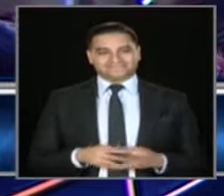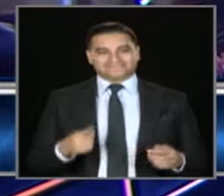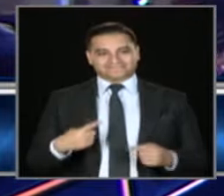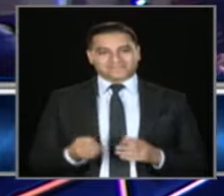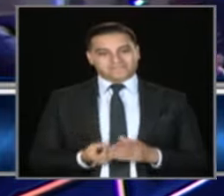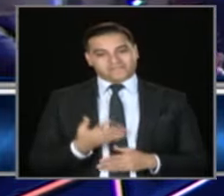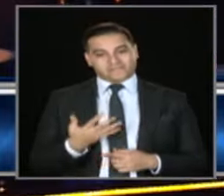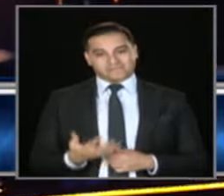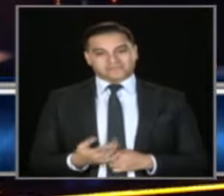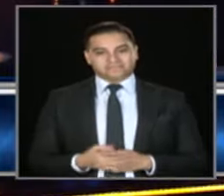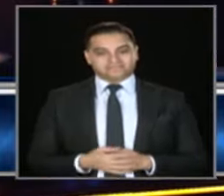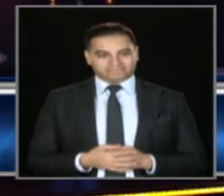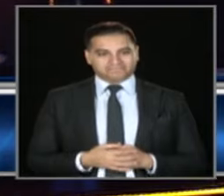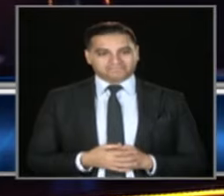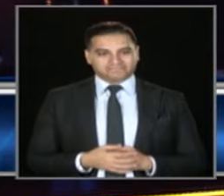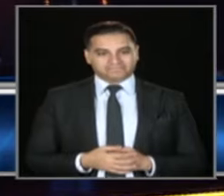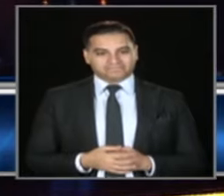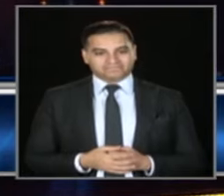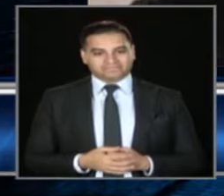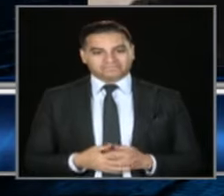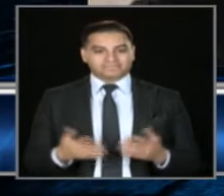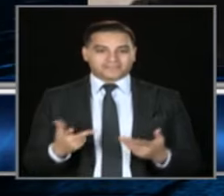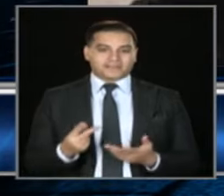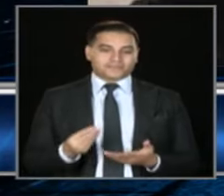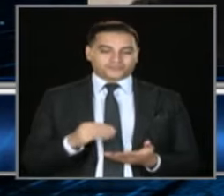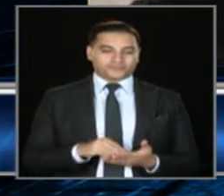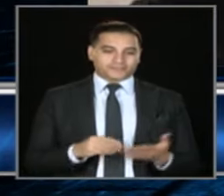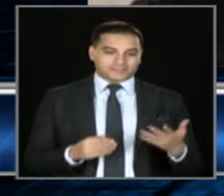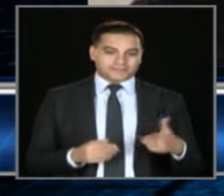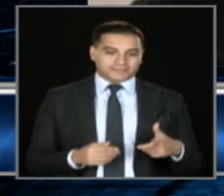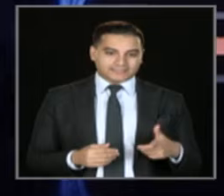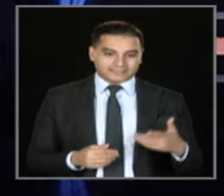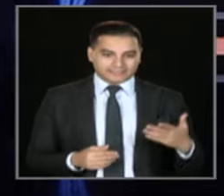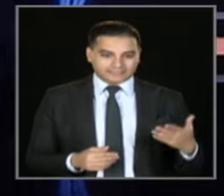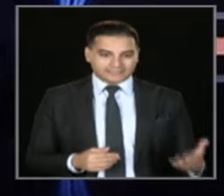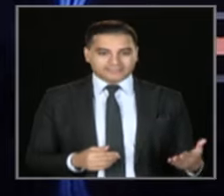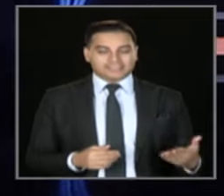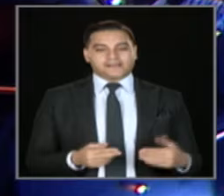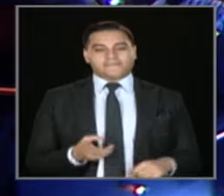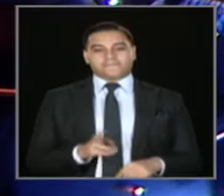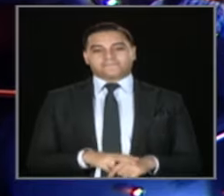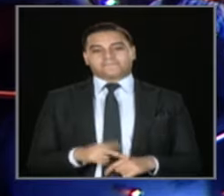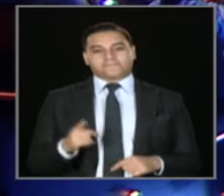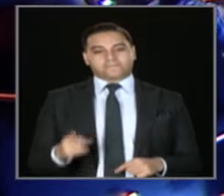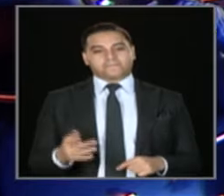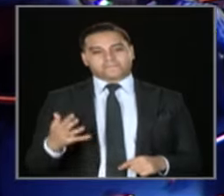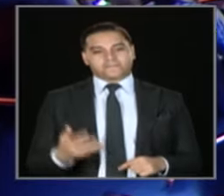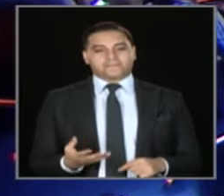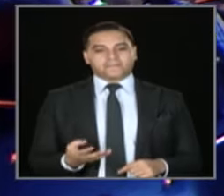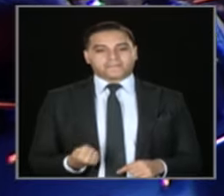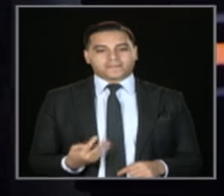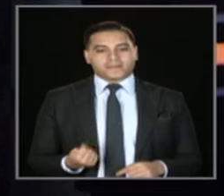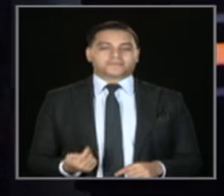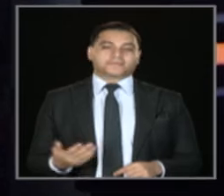مفاجأة من العيار التقيل. 20 نقطة، 60 رمسيس،